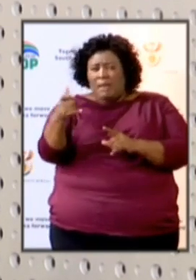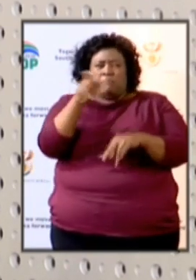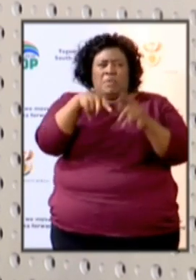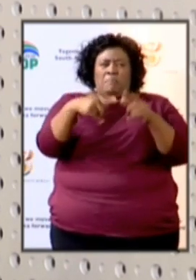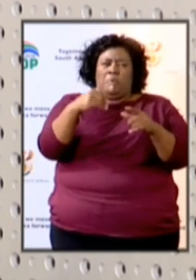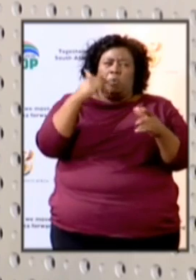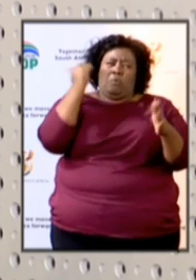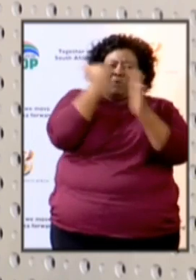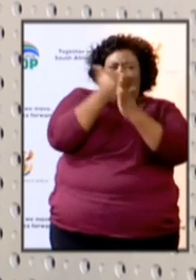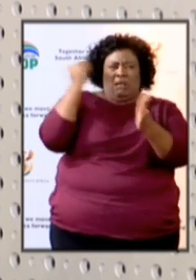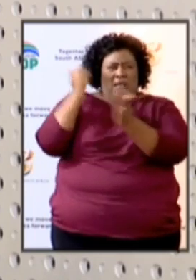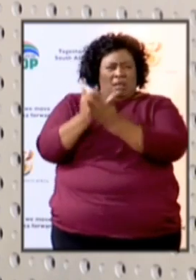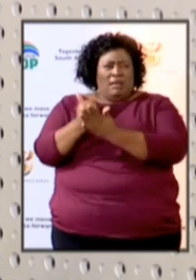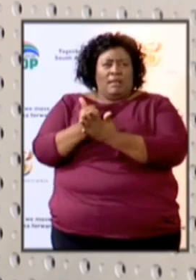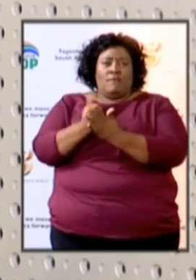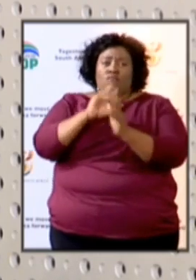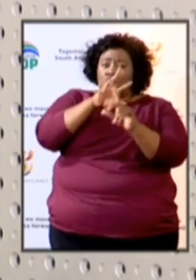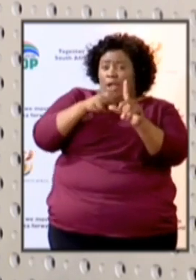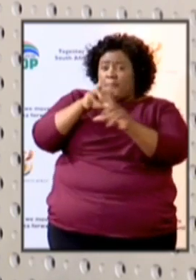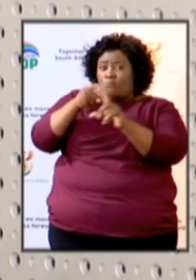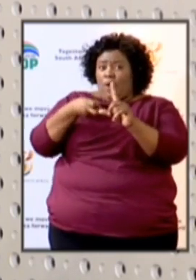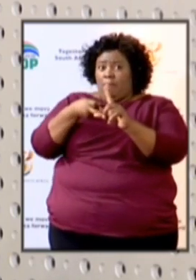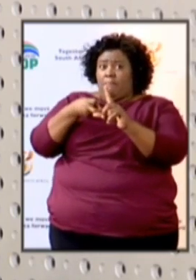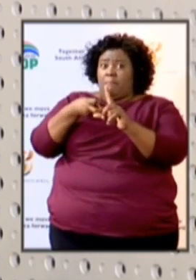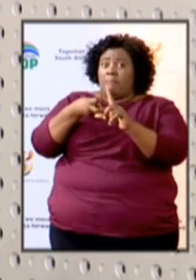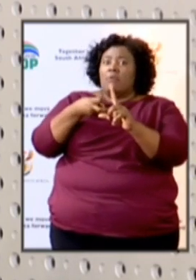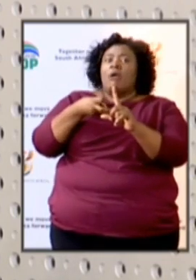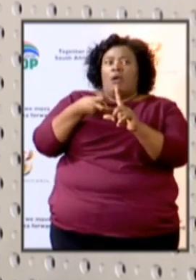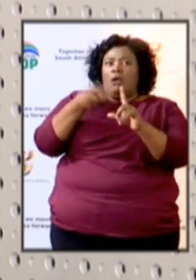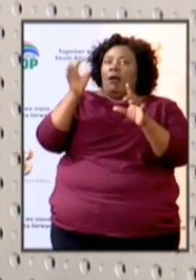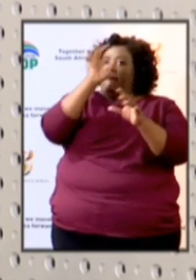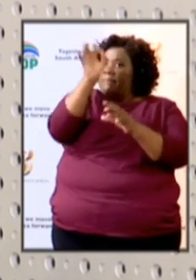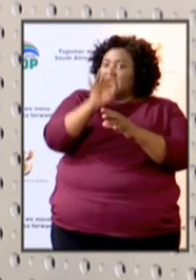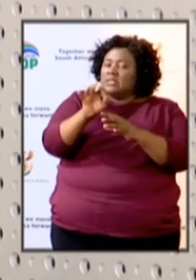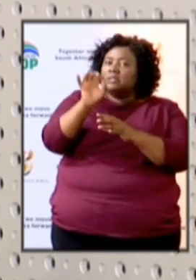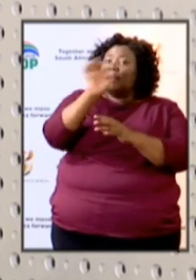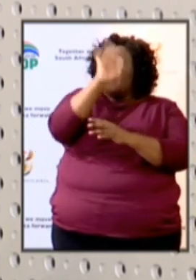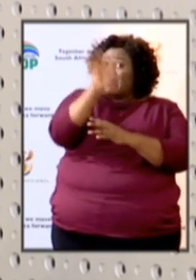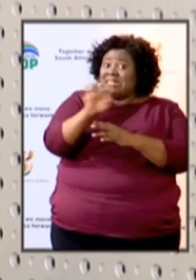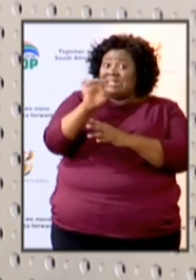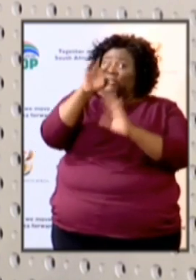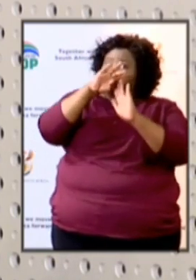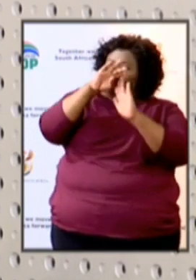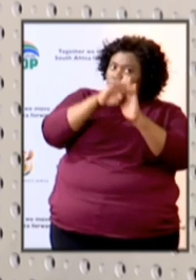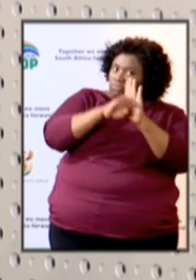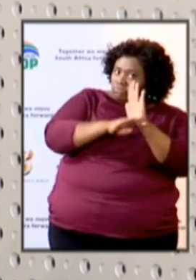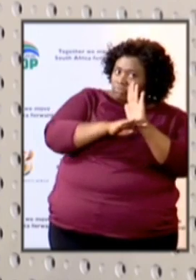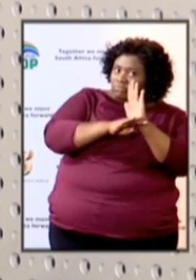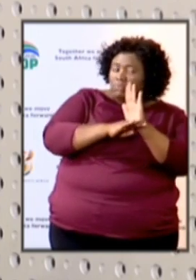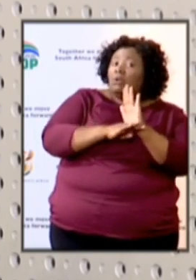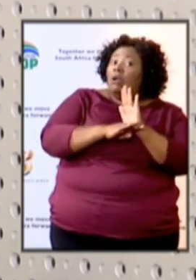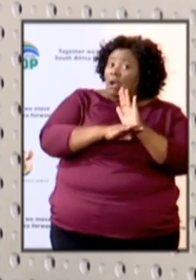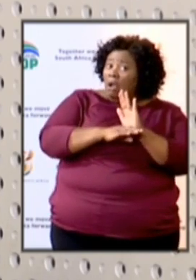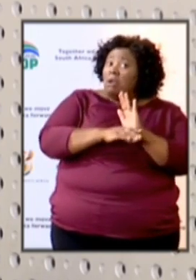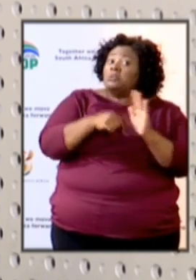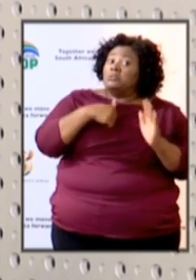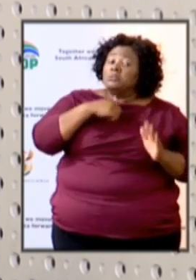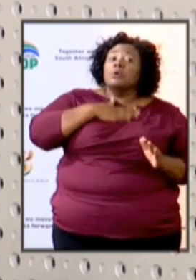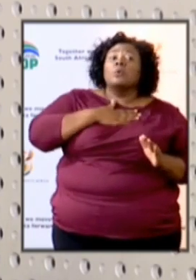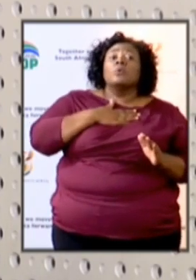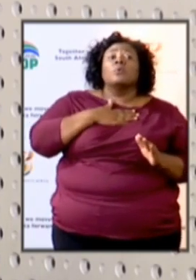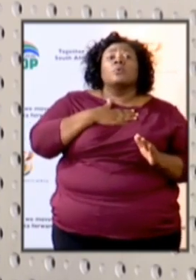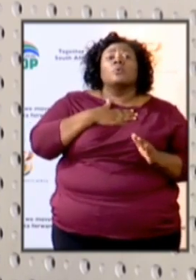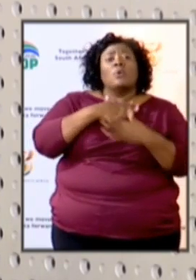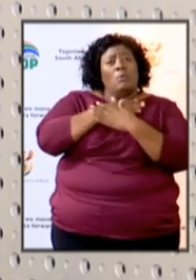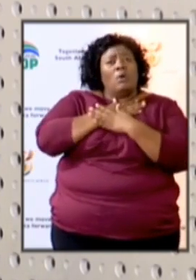abagwaziwe, abarephiwe zehle kakhulu. Siyathanda ukuthi njengoba kusenale sifo sisigcine